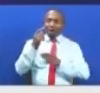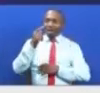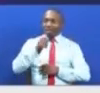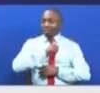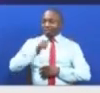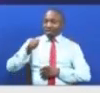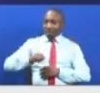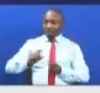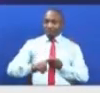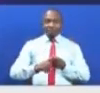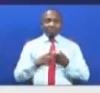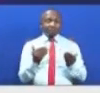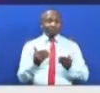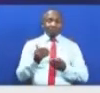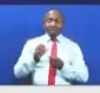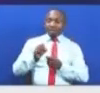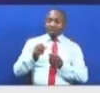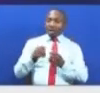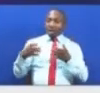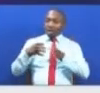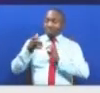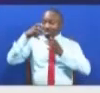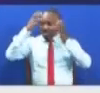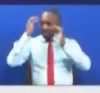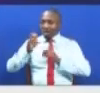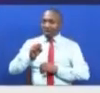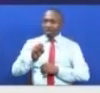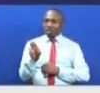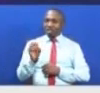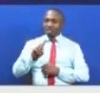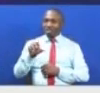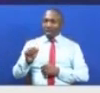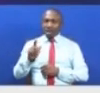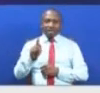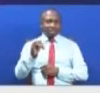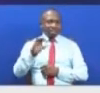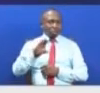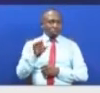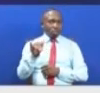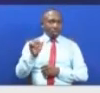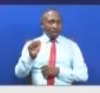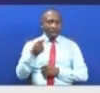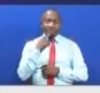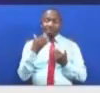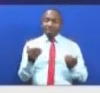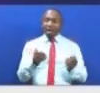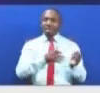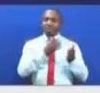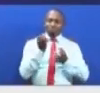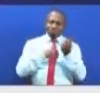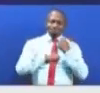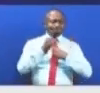winga wa klabu ya Simba Tizi La Kichuya amesema kwa sasa anajifua kwa nguvu zote ili kurejea kiwango chake